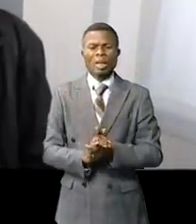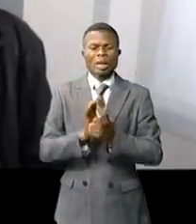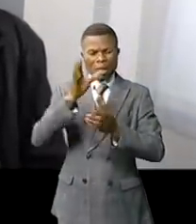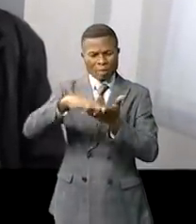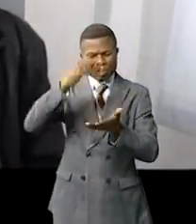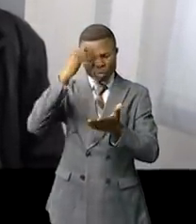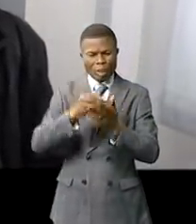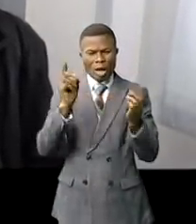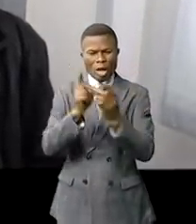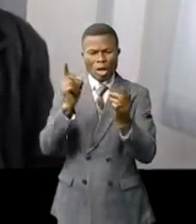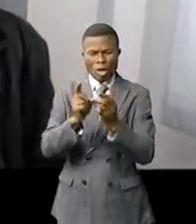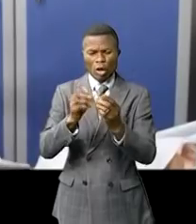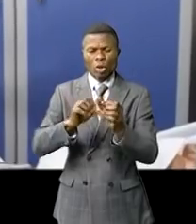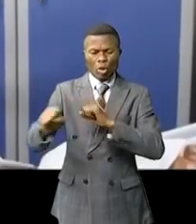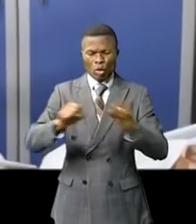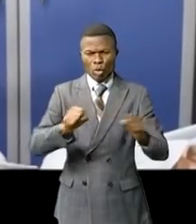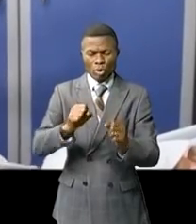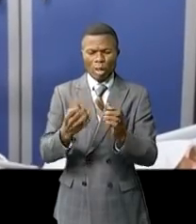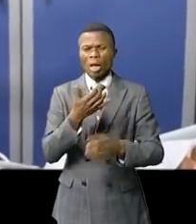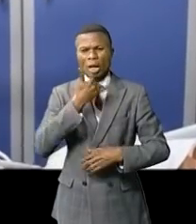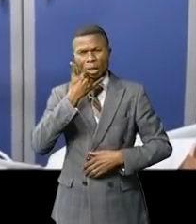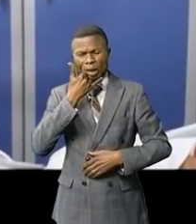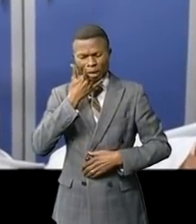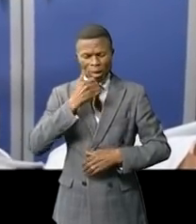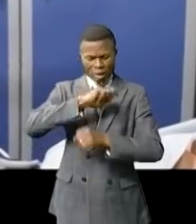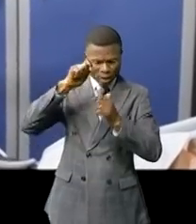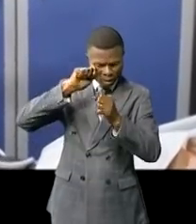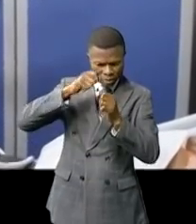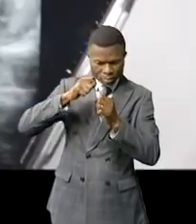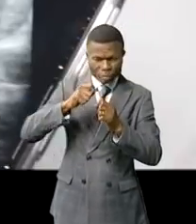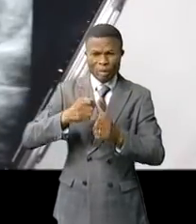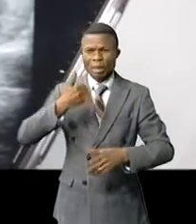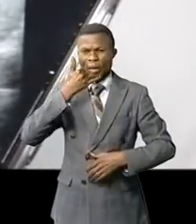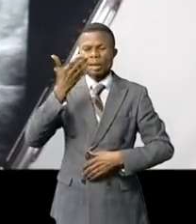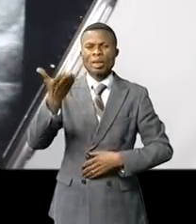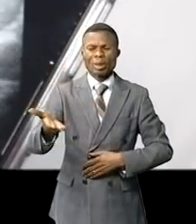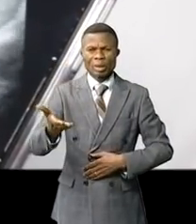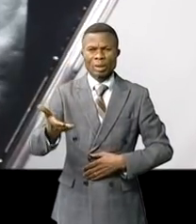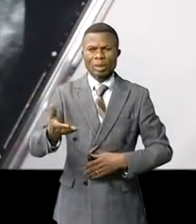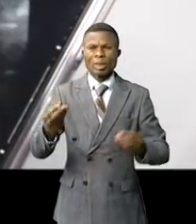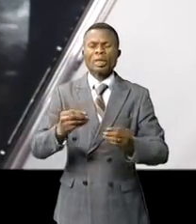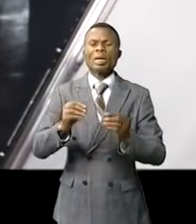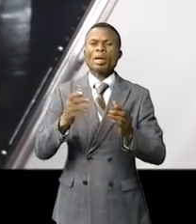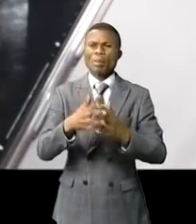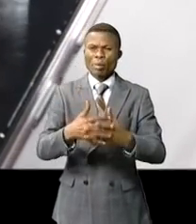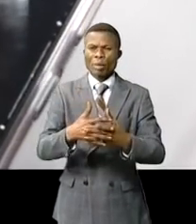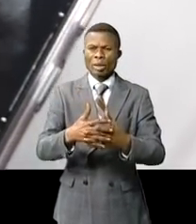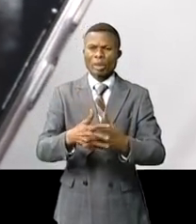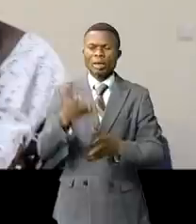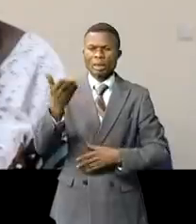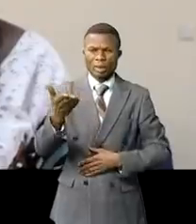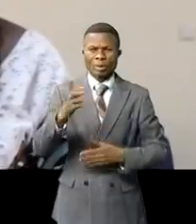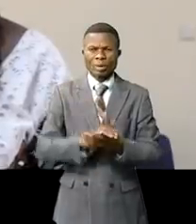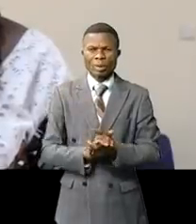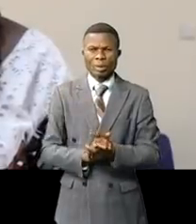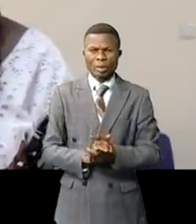des consultations prénatales numérisées et échographies portables avec smartphone grâce au logiciel SPAC. On a